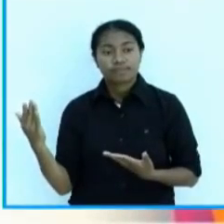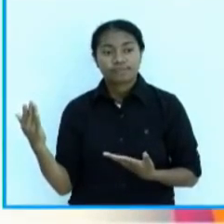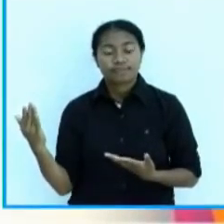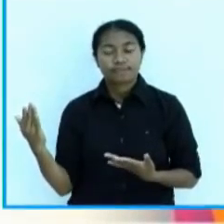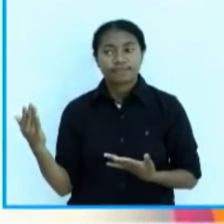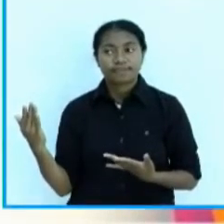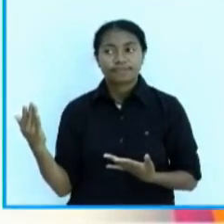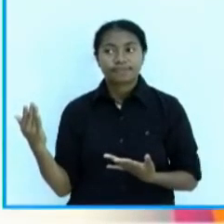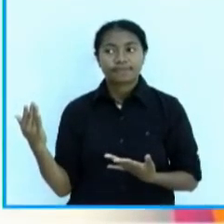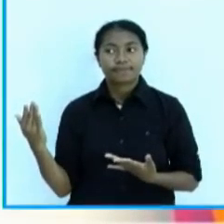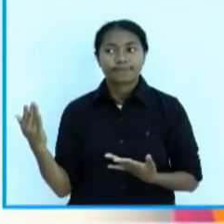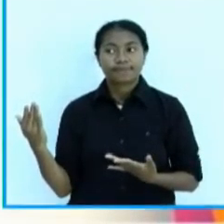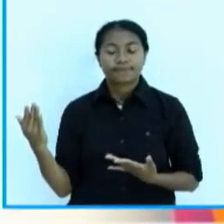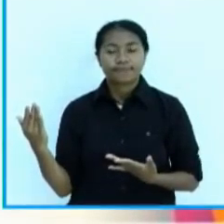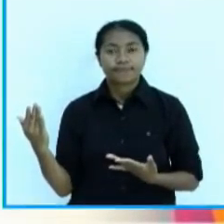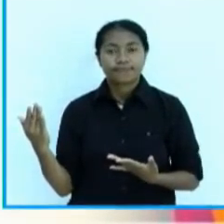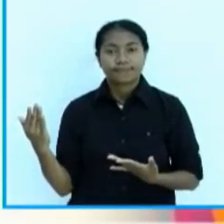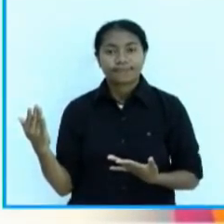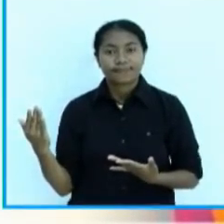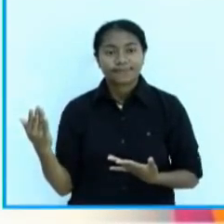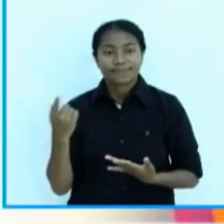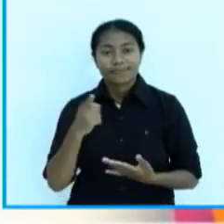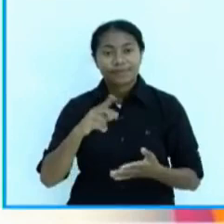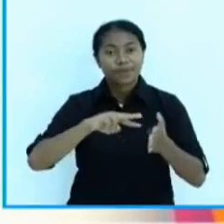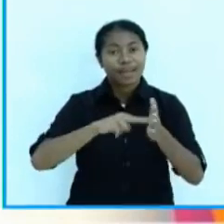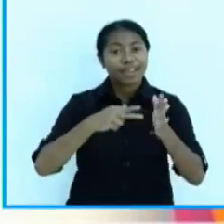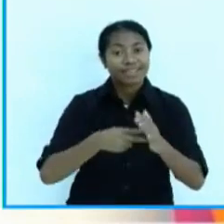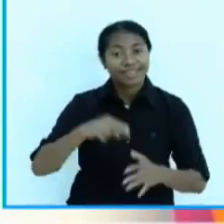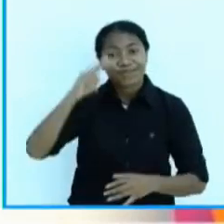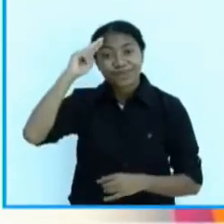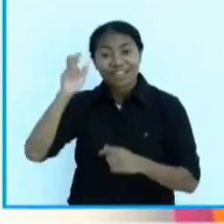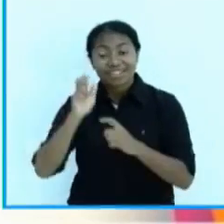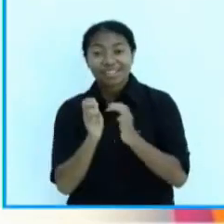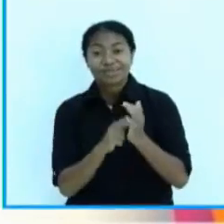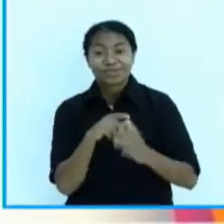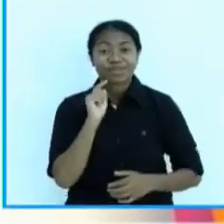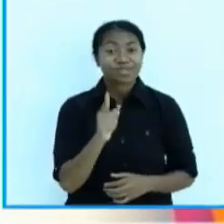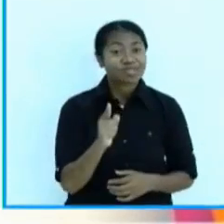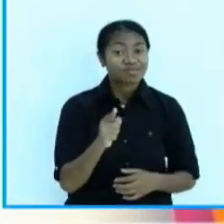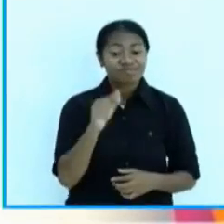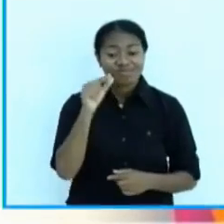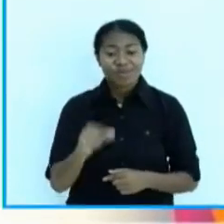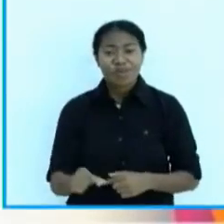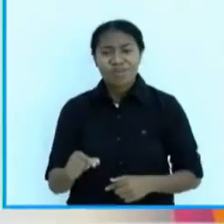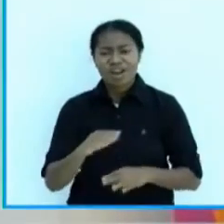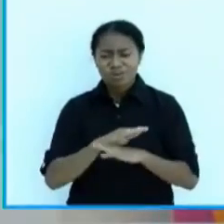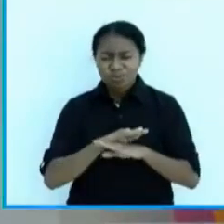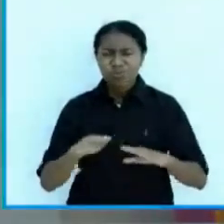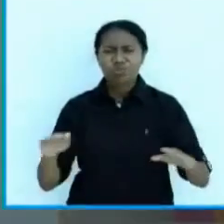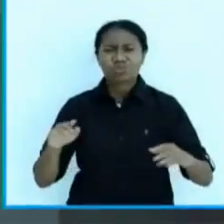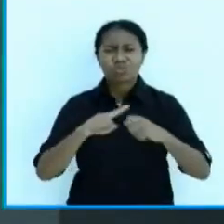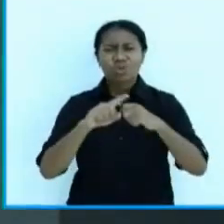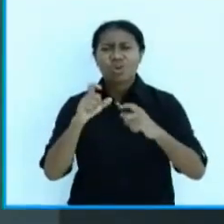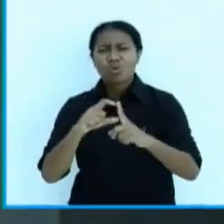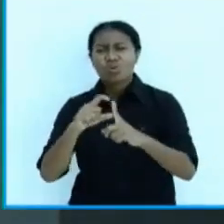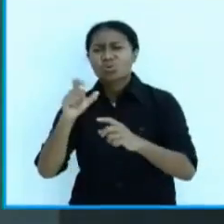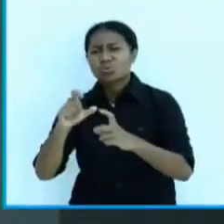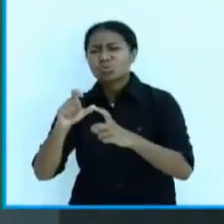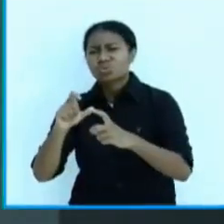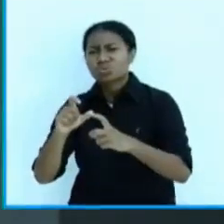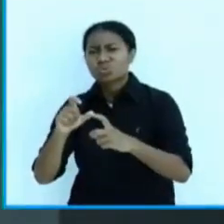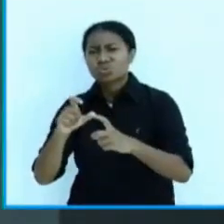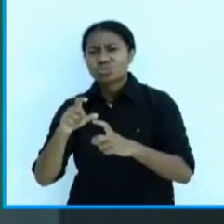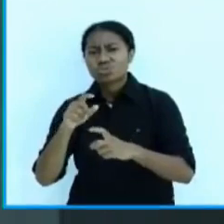membiarkan orang kudus-mu Berarti Yesus itu Hai orang Kudus Yesus itu